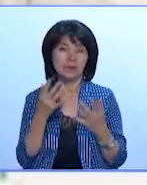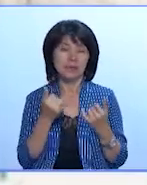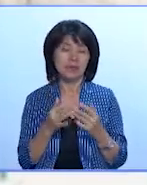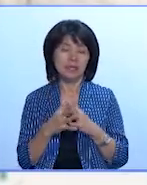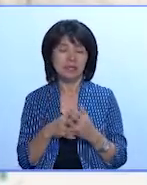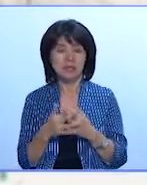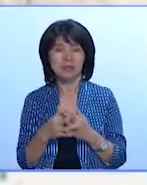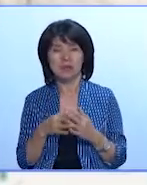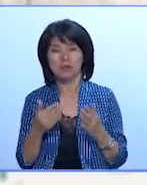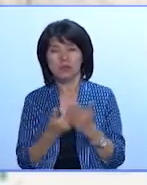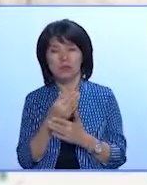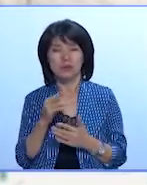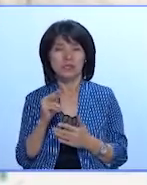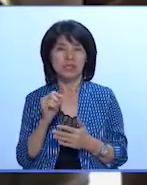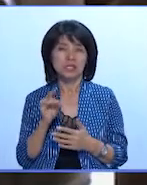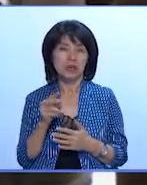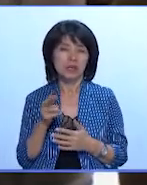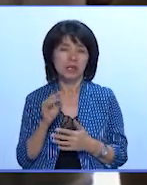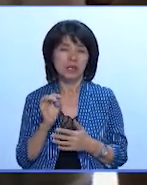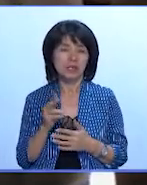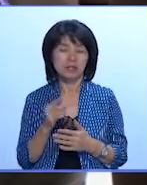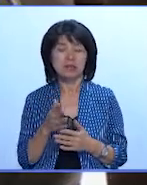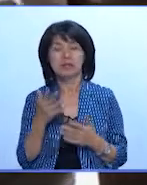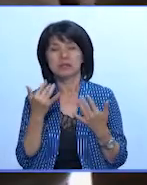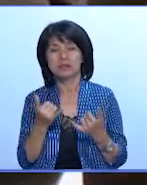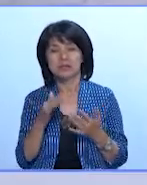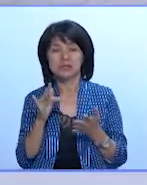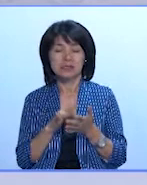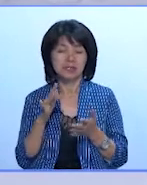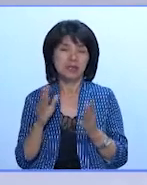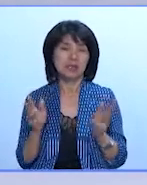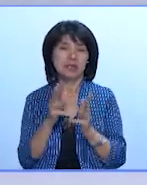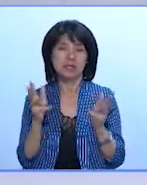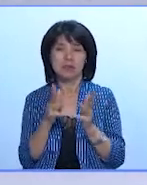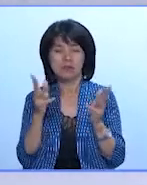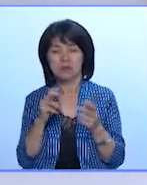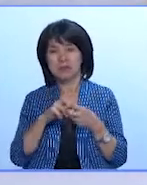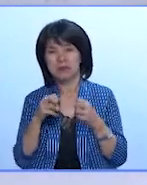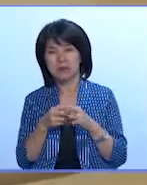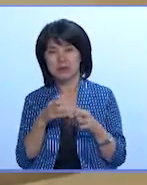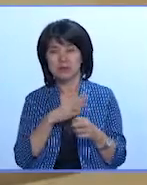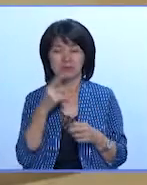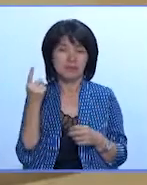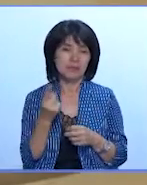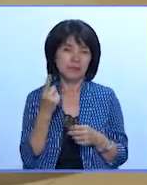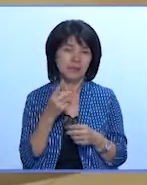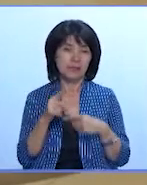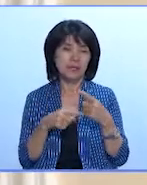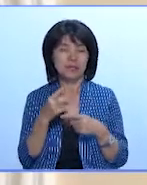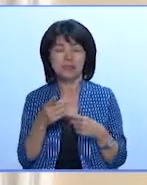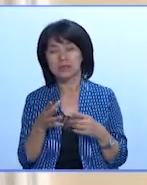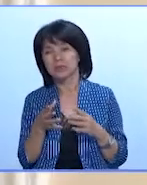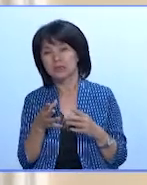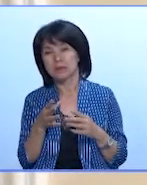новая черно ярко пожаловались на отсутствие центрального отопления проблема неоднократно поднималась сельчанами в том числе через общественные